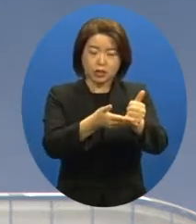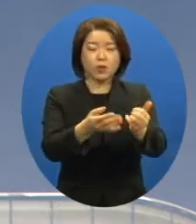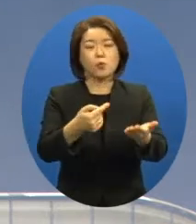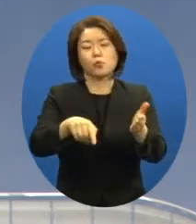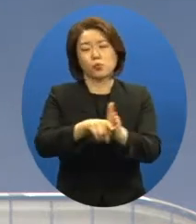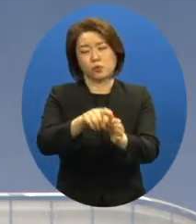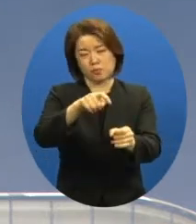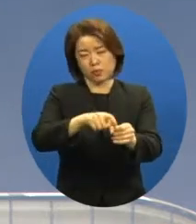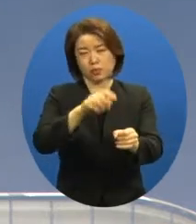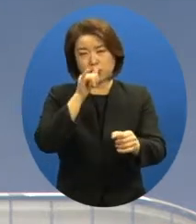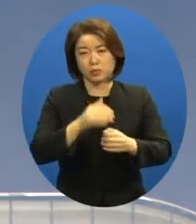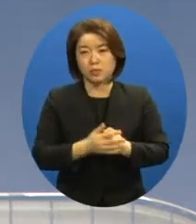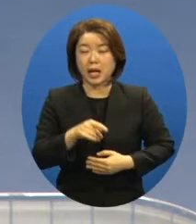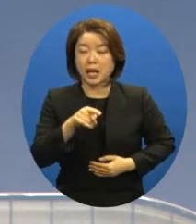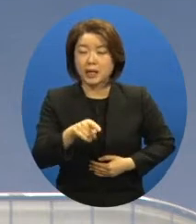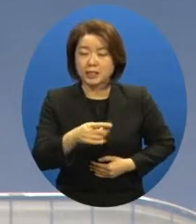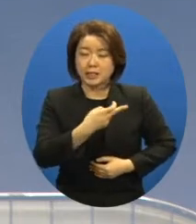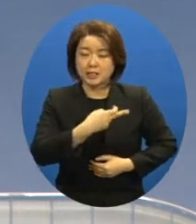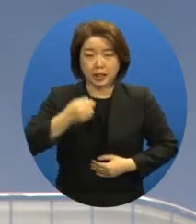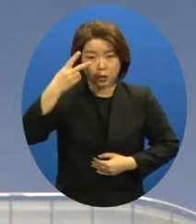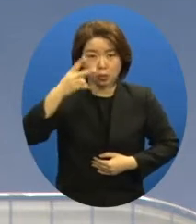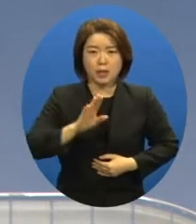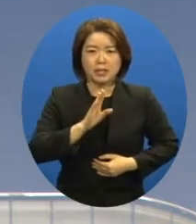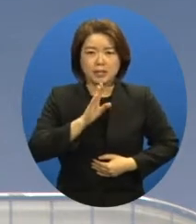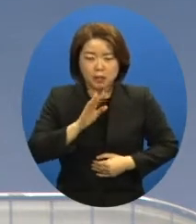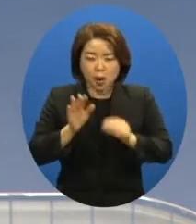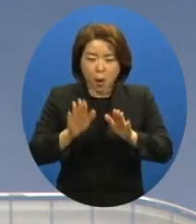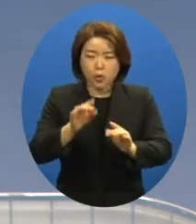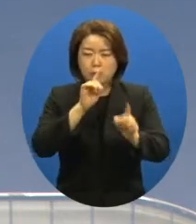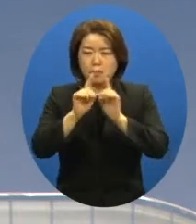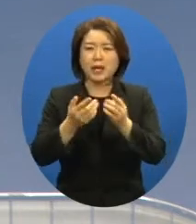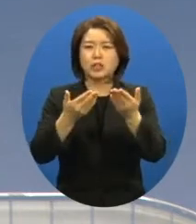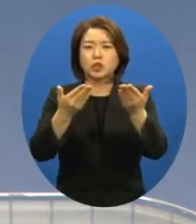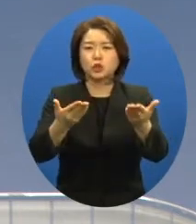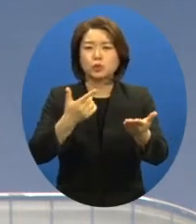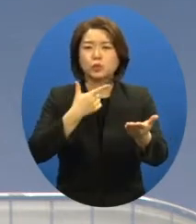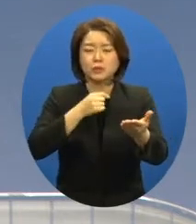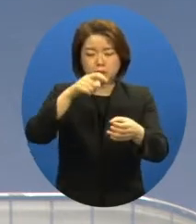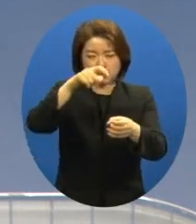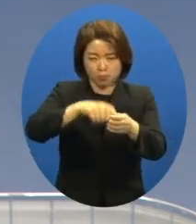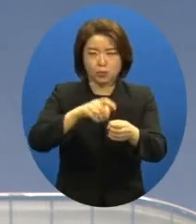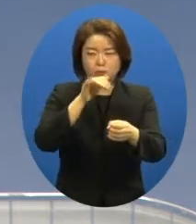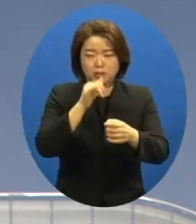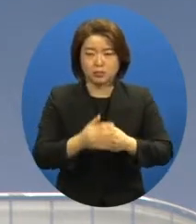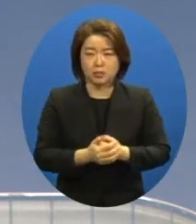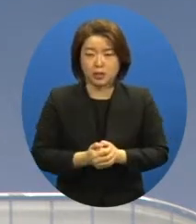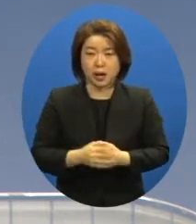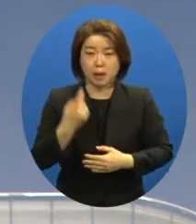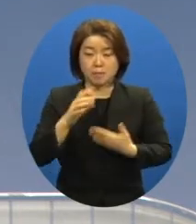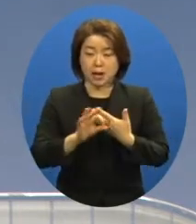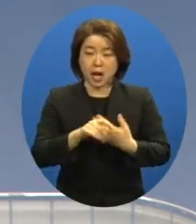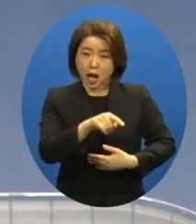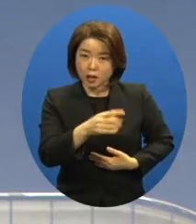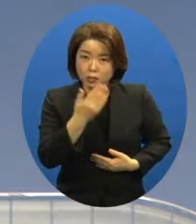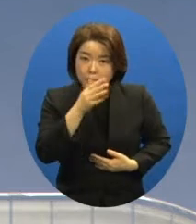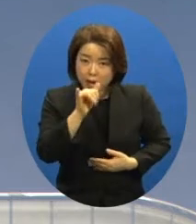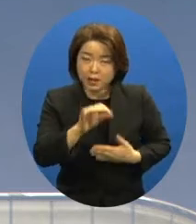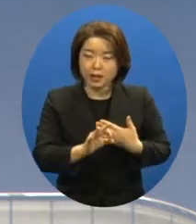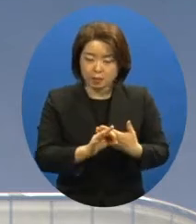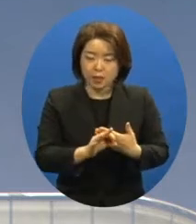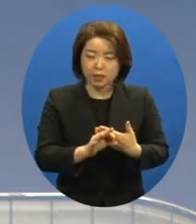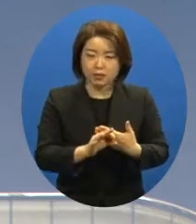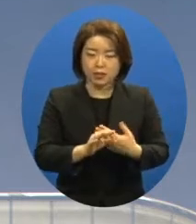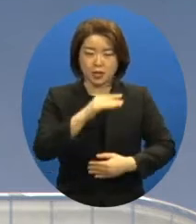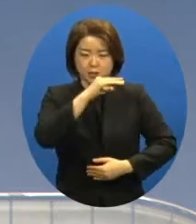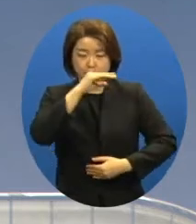것입니다. 이것이 사도 바울이 정말 오늘 말씀하려고 하는 것입니다. 만약에 그럴 수 있다면